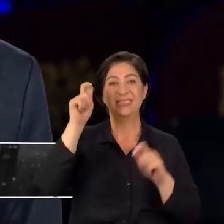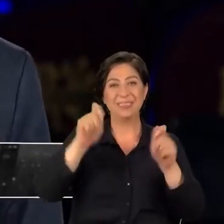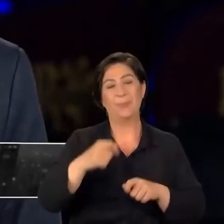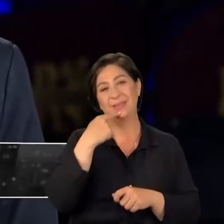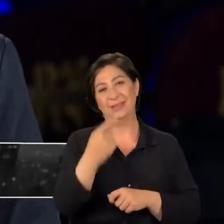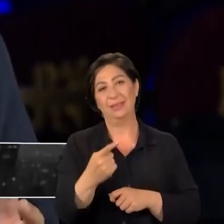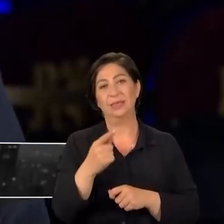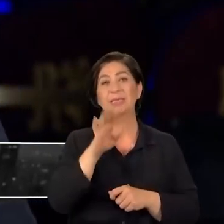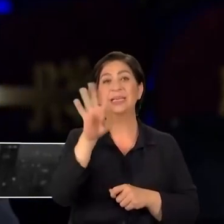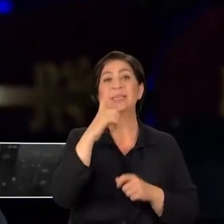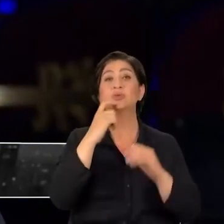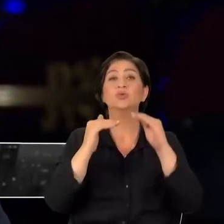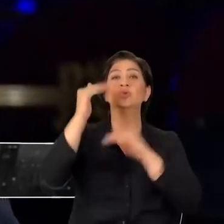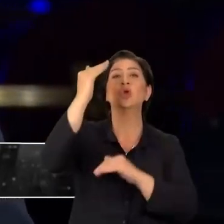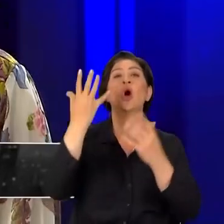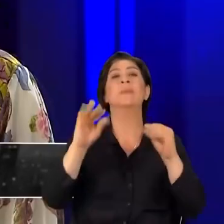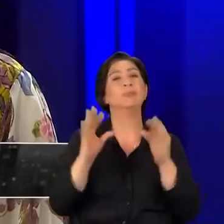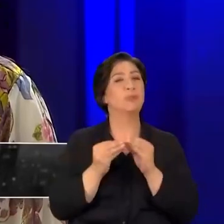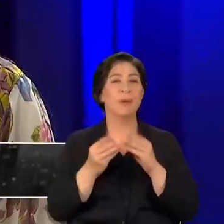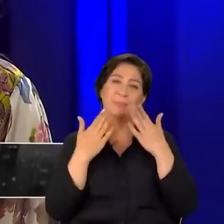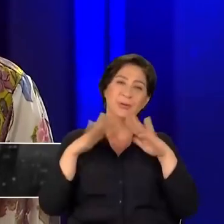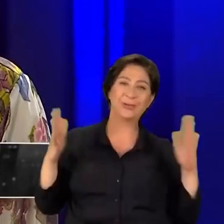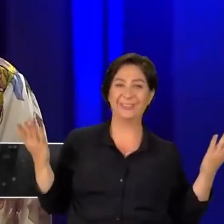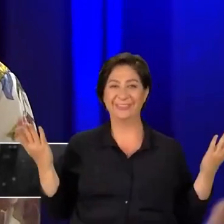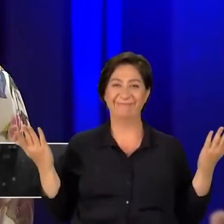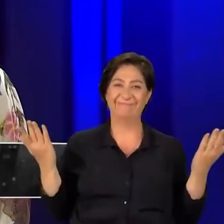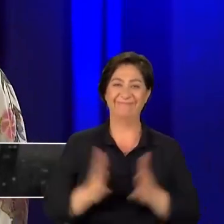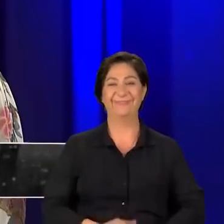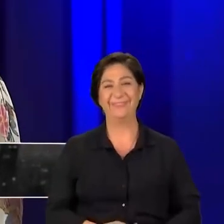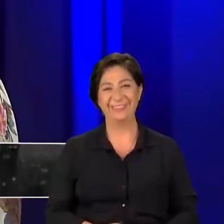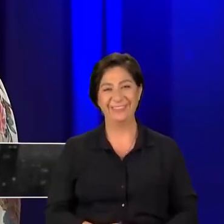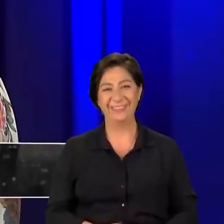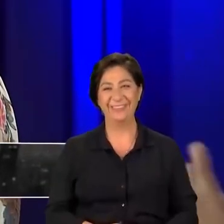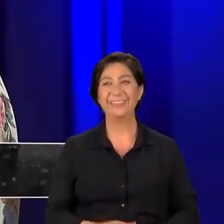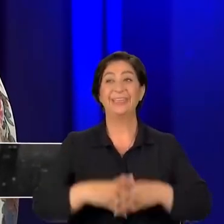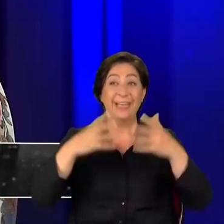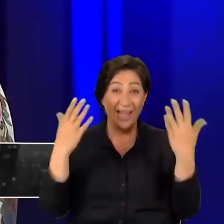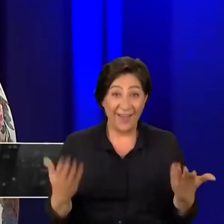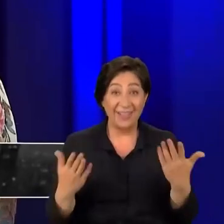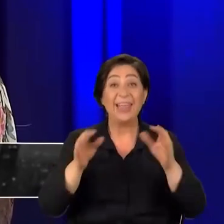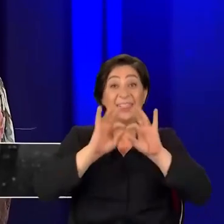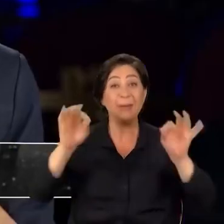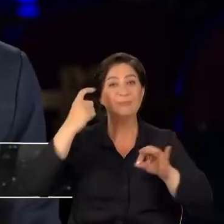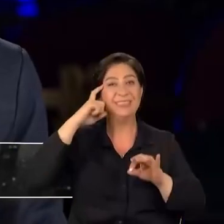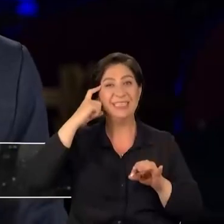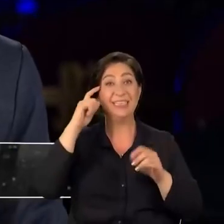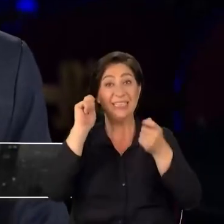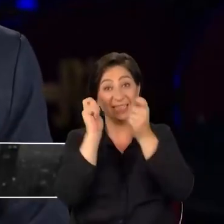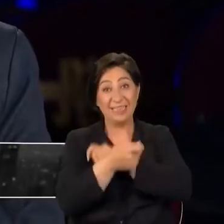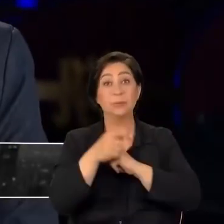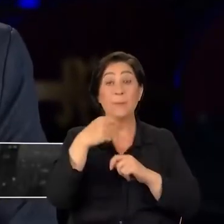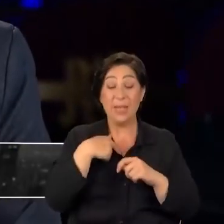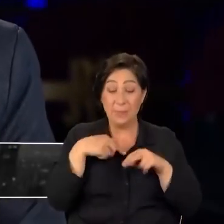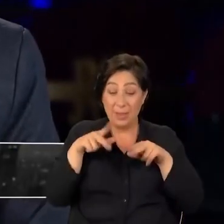40 yaşın üstüne çıkmadığımız için sorun kalmıyor. Samimi kanaatim de bu. Tekrar şunu sormak çünkü istiyorum. Tam bu dediğim zihni değişimi benim